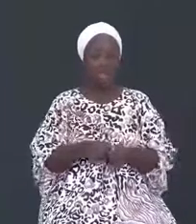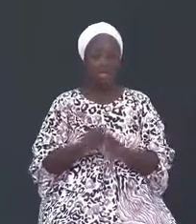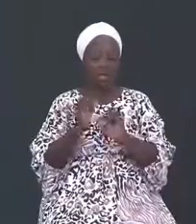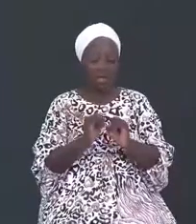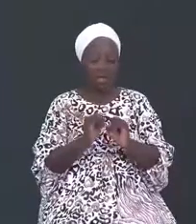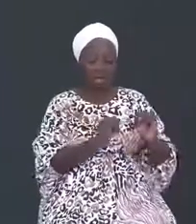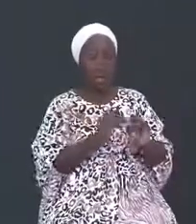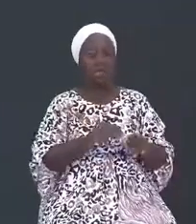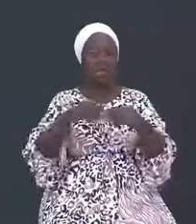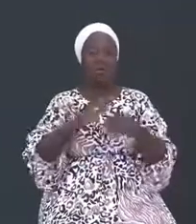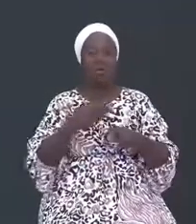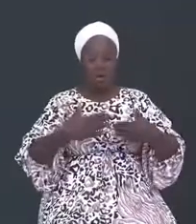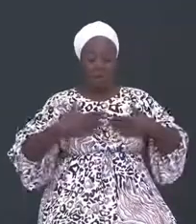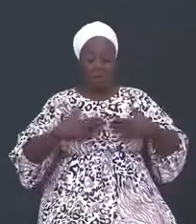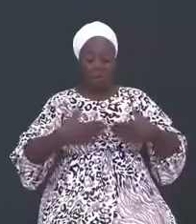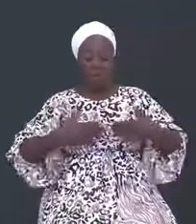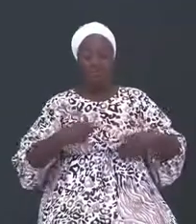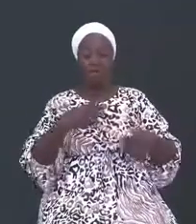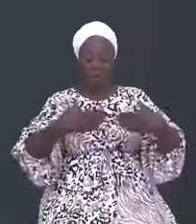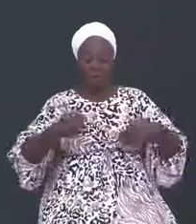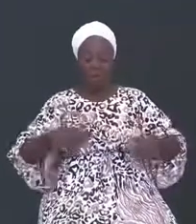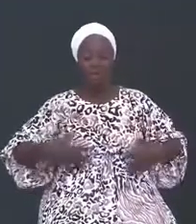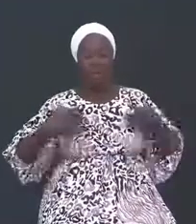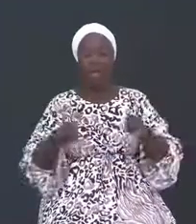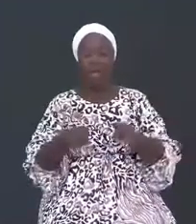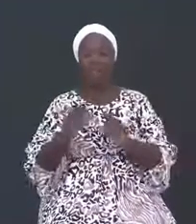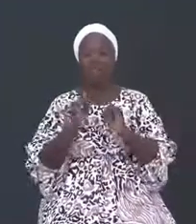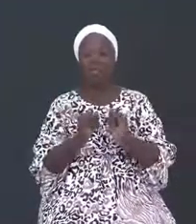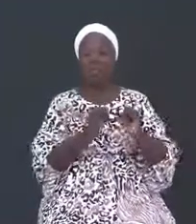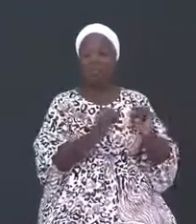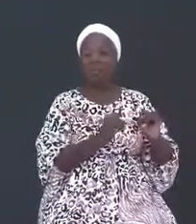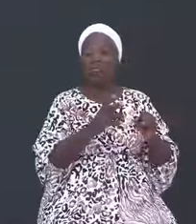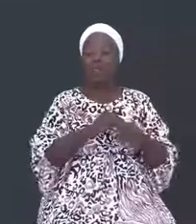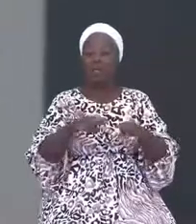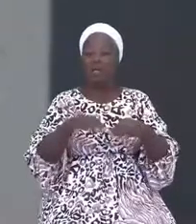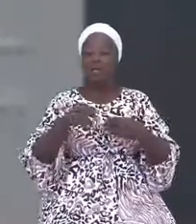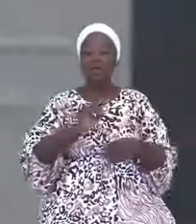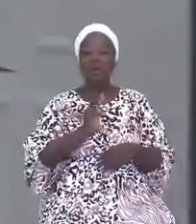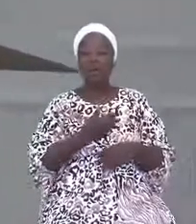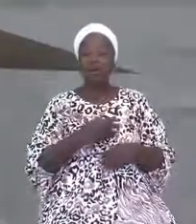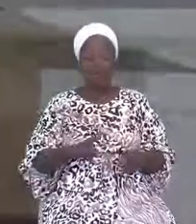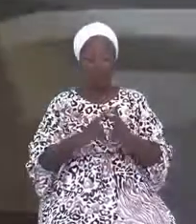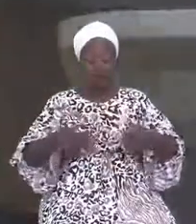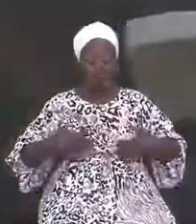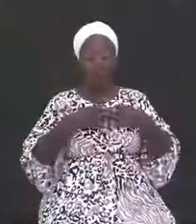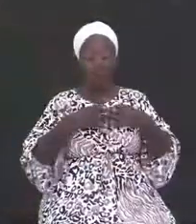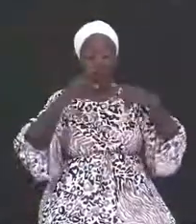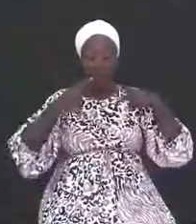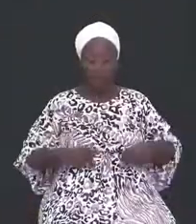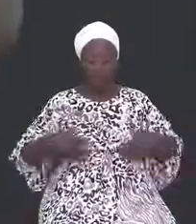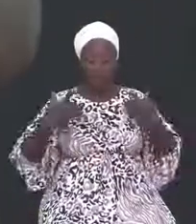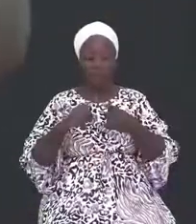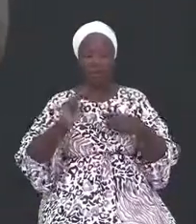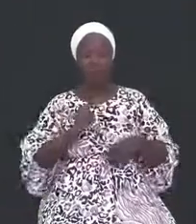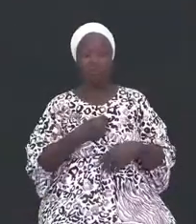vie en tant qu'individu. Il donne notre vie, la vie physique en tant qu'individu.